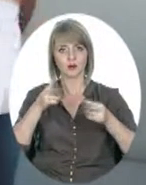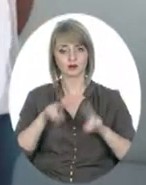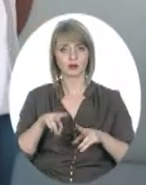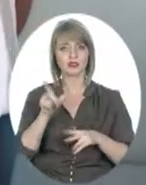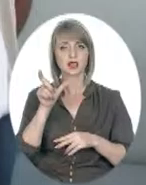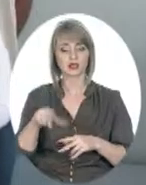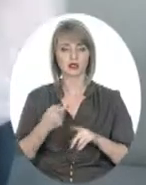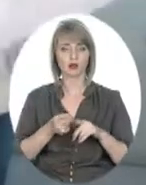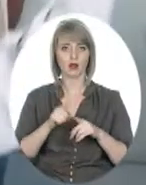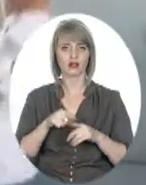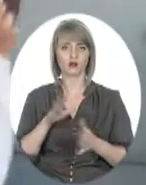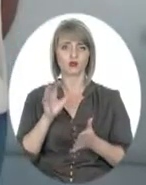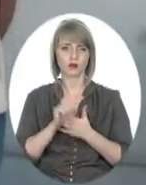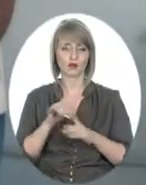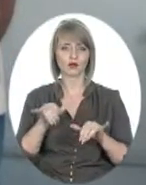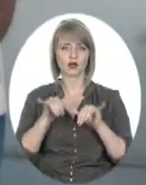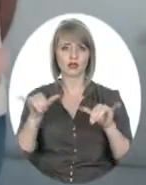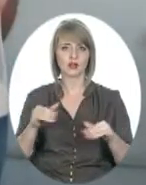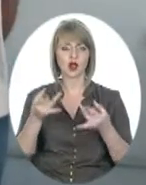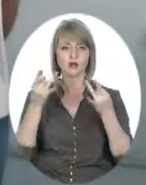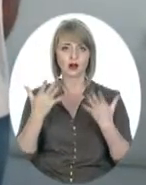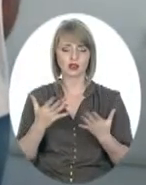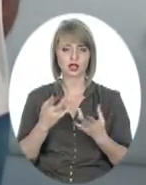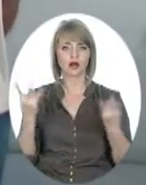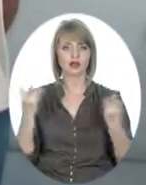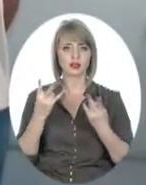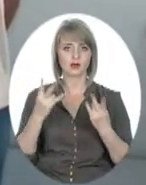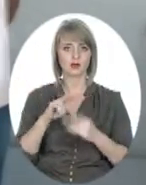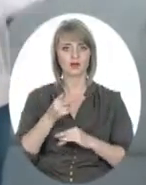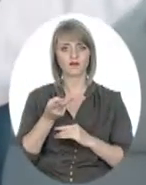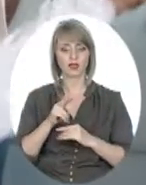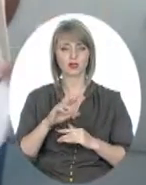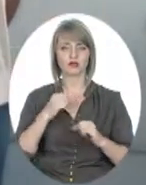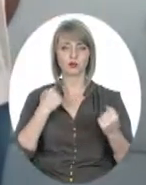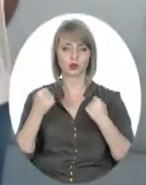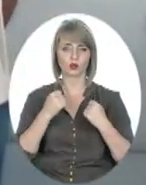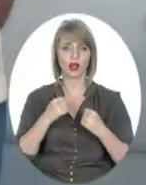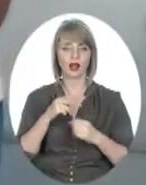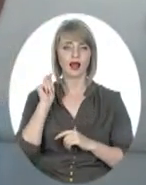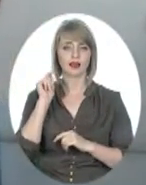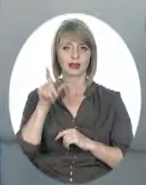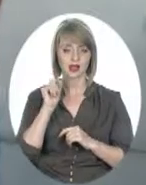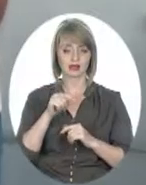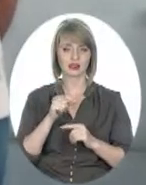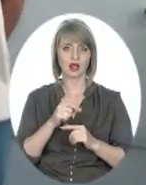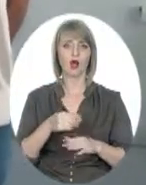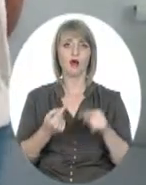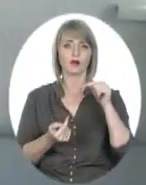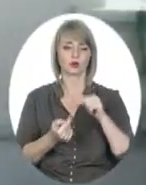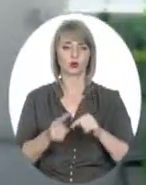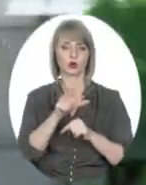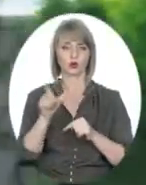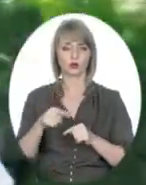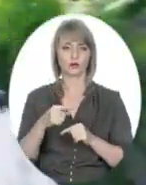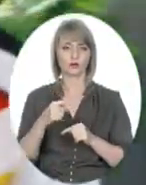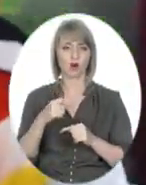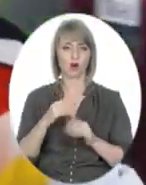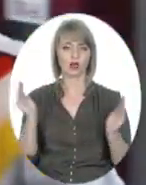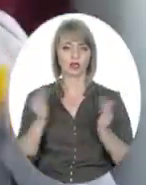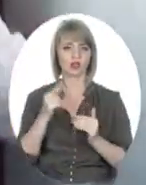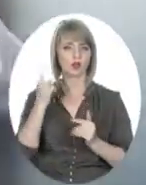5 лет назад Валентина переехала из родного Азовского района в Омск. Из любительского спорта перешла в профессиональный. Сразу же отправилась на